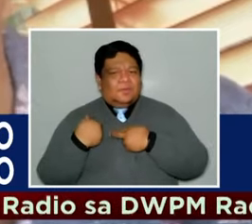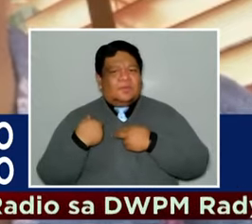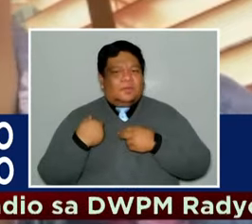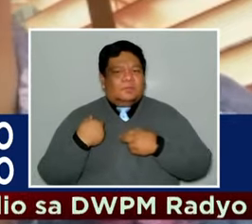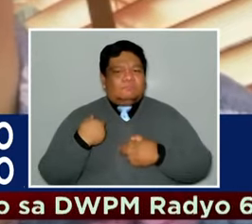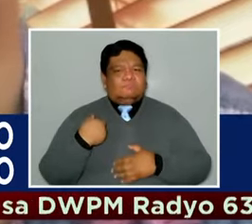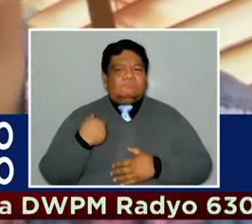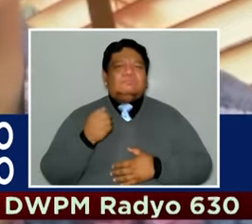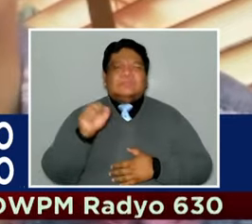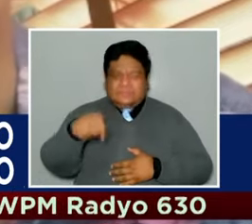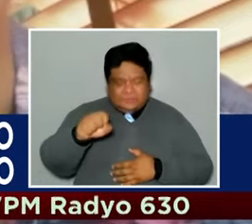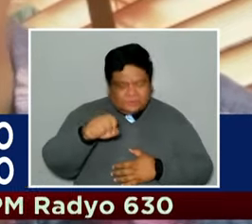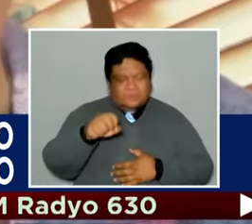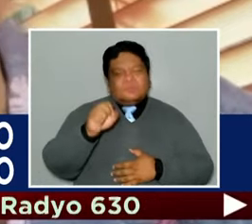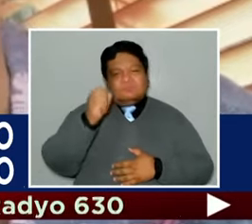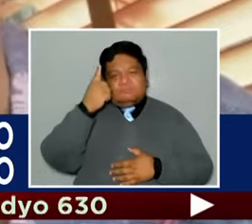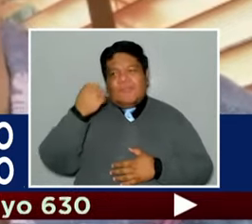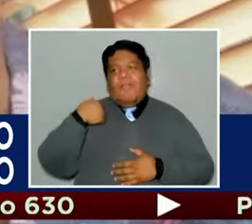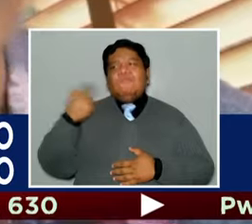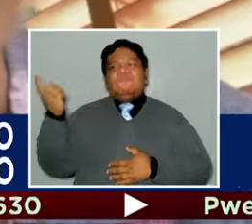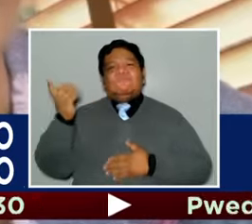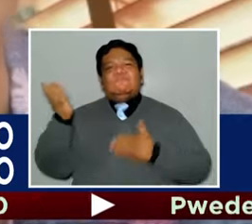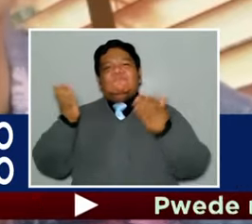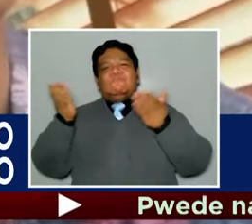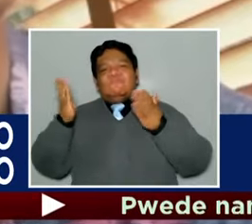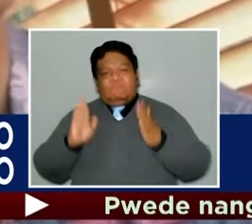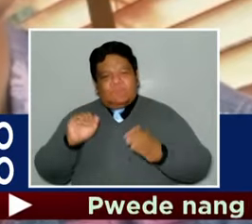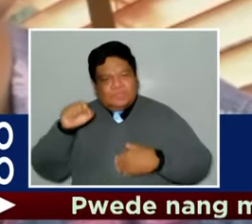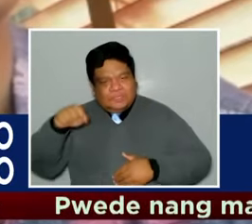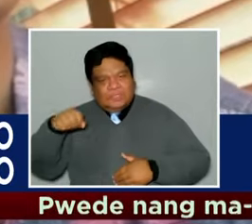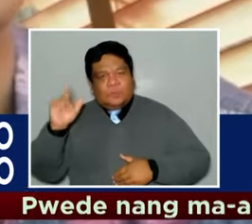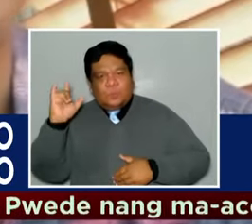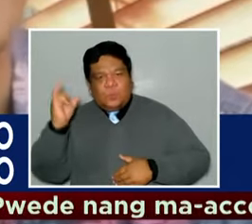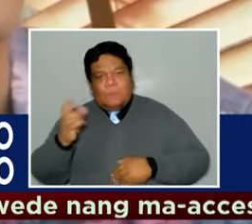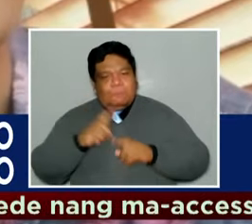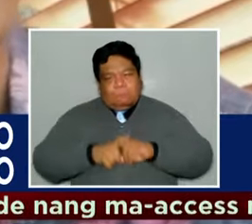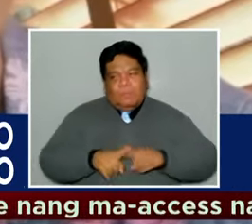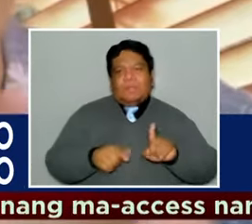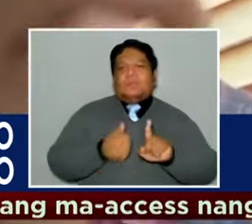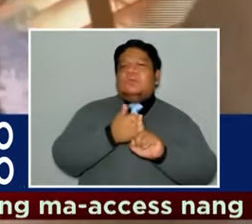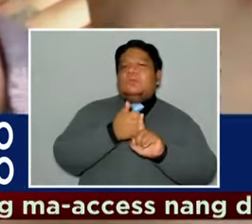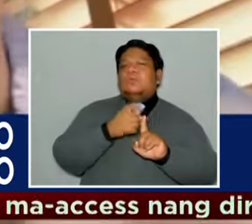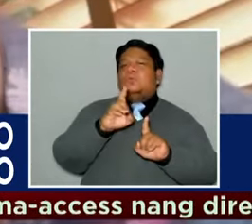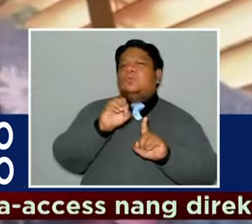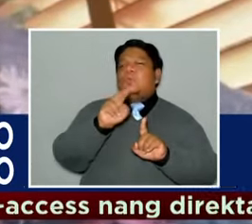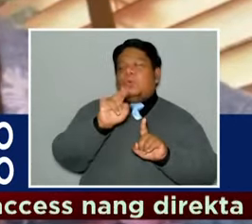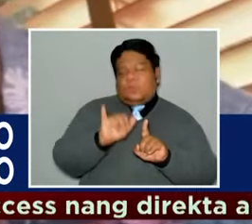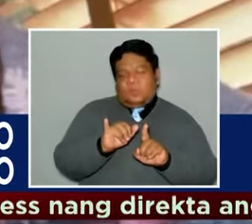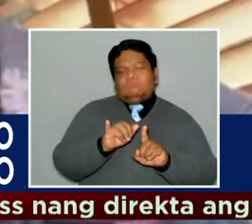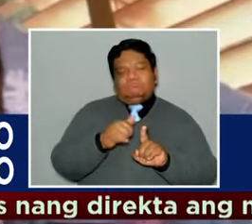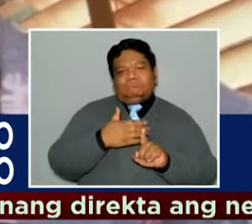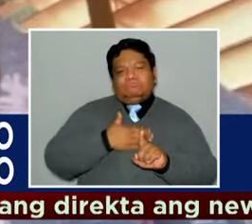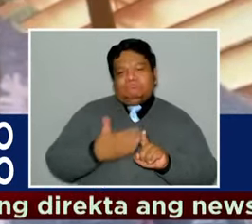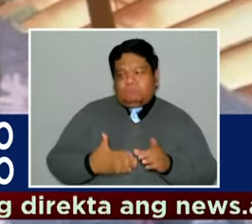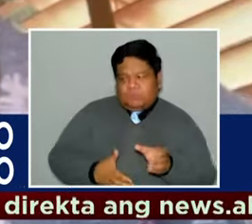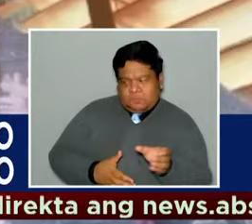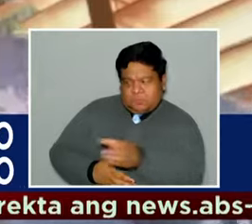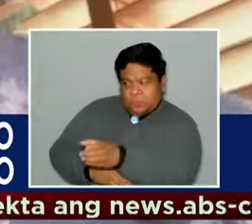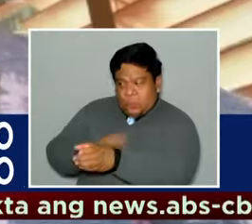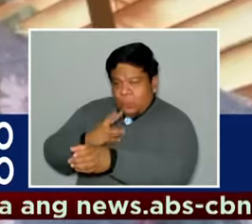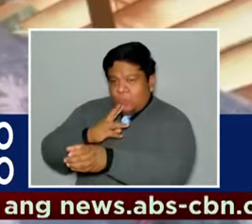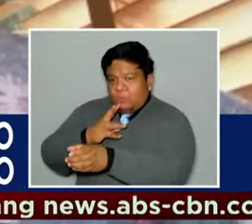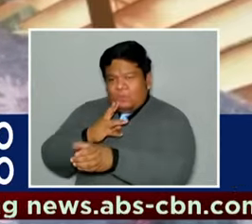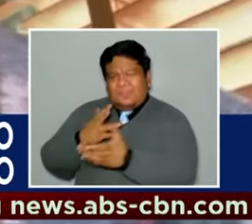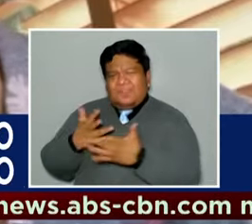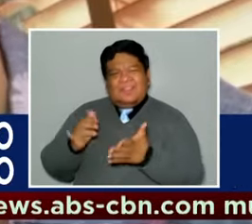Yes, we had servers, pero Donnie was a gentleman at sinabi niya kay Kat, inom ka ng water. So that was just a snippet